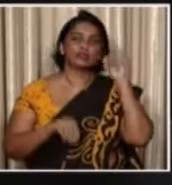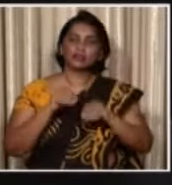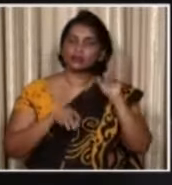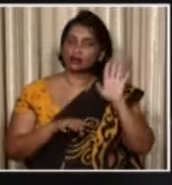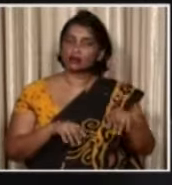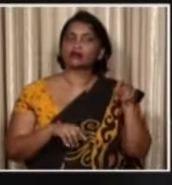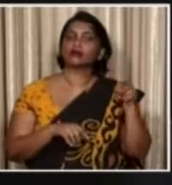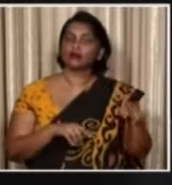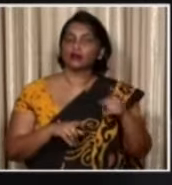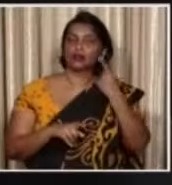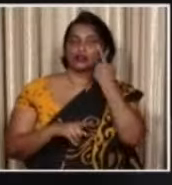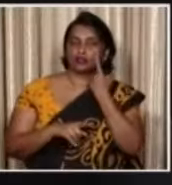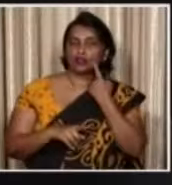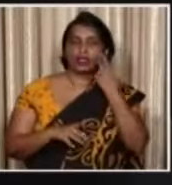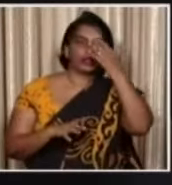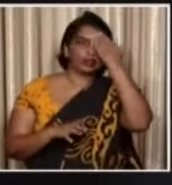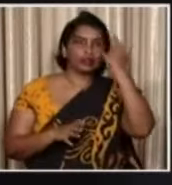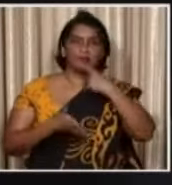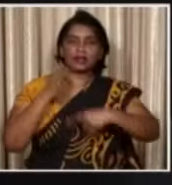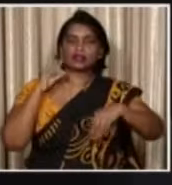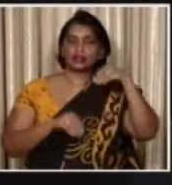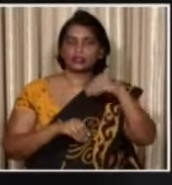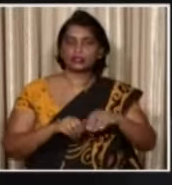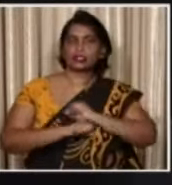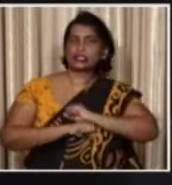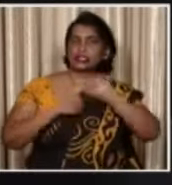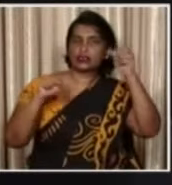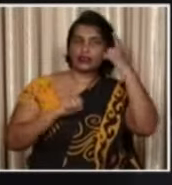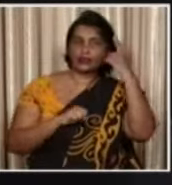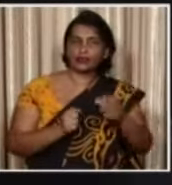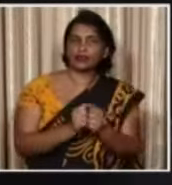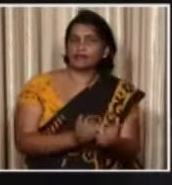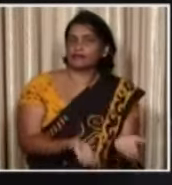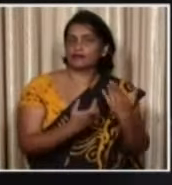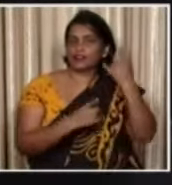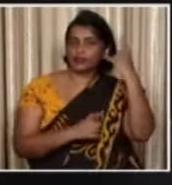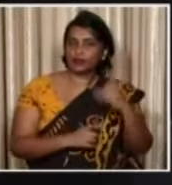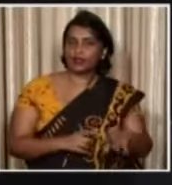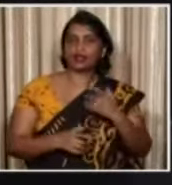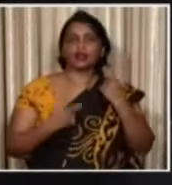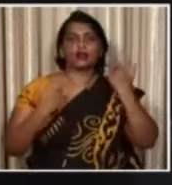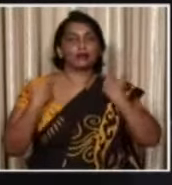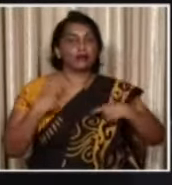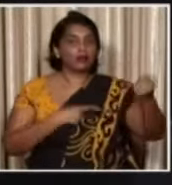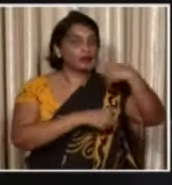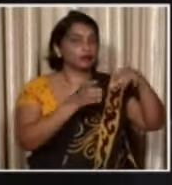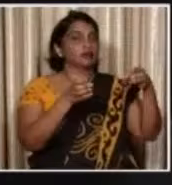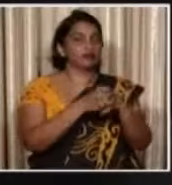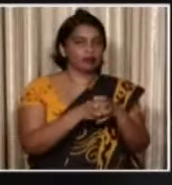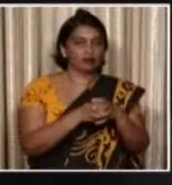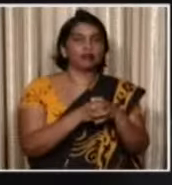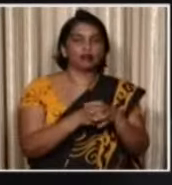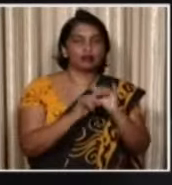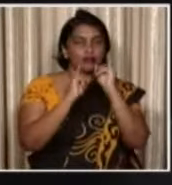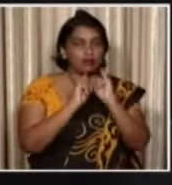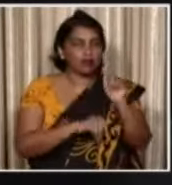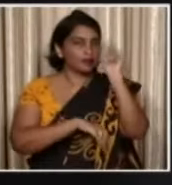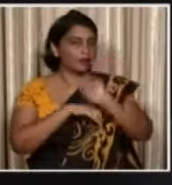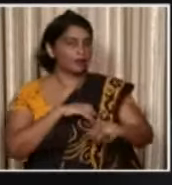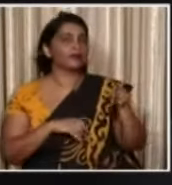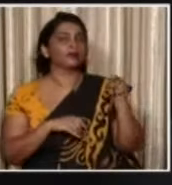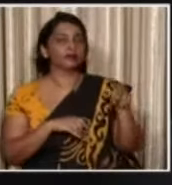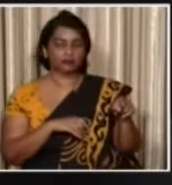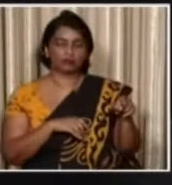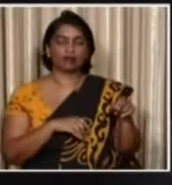ජනාධිපතිවරණයේදී අහිංසක දෙමළ ඡන්ද වර්ජනයක් සඳහා පෙළඹවීමක් රාජපක්ෂ කණ්ඩායම දැරු කූට උපක්‍රමයට